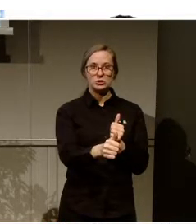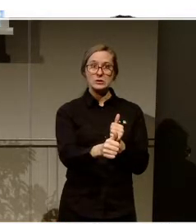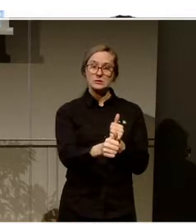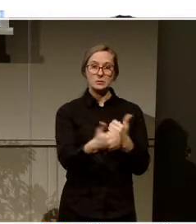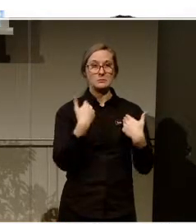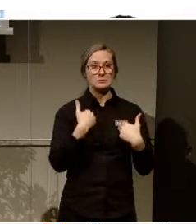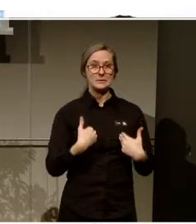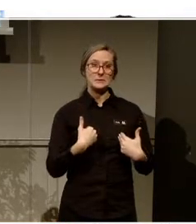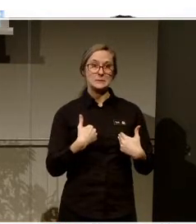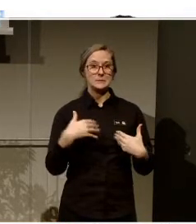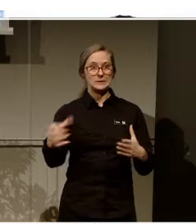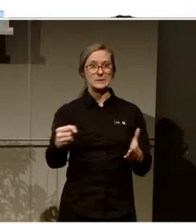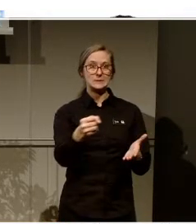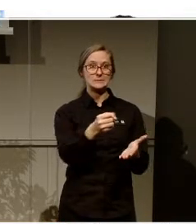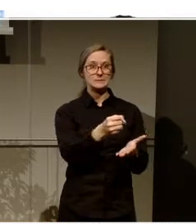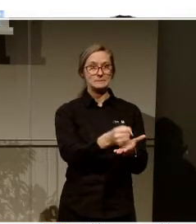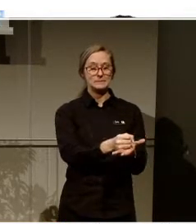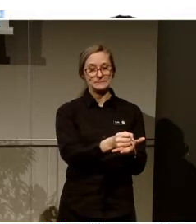förordnade.